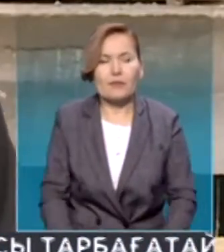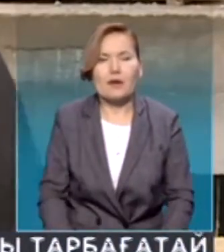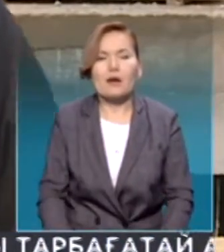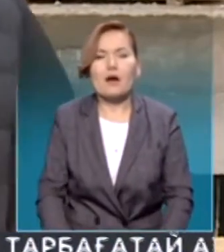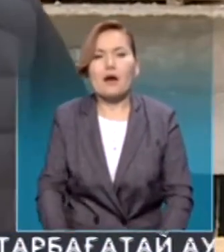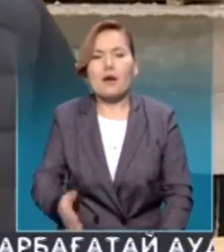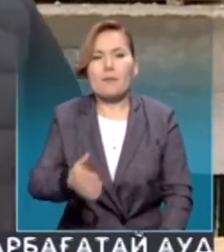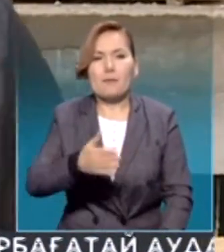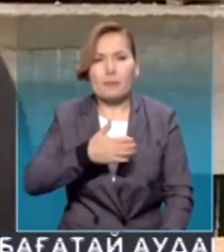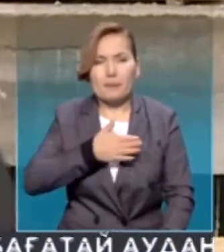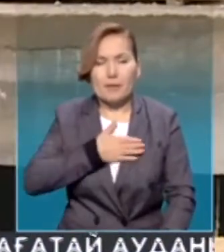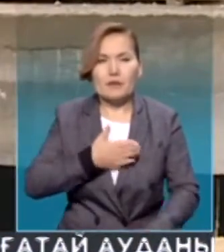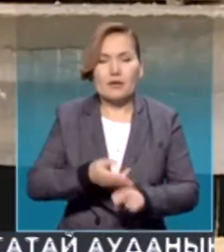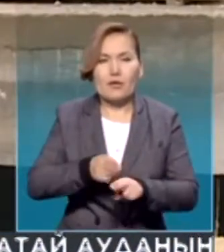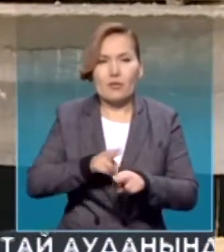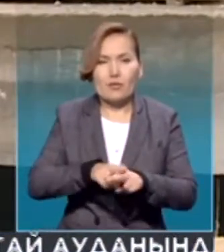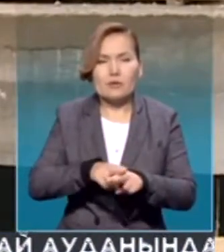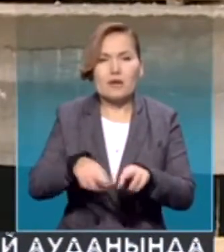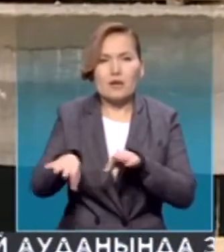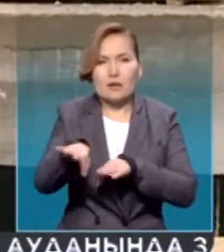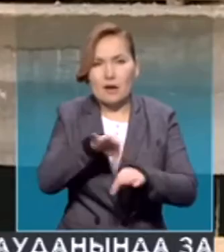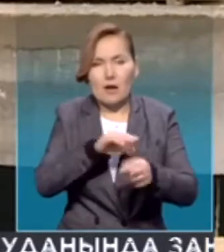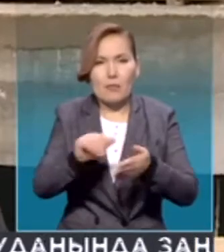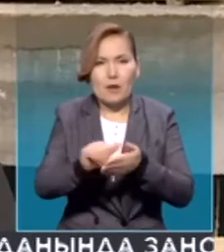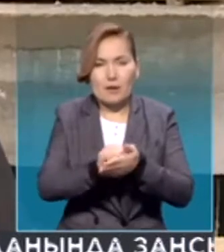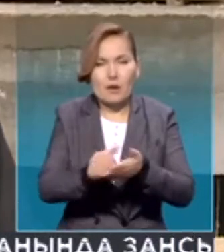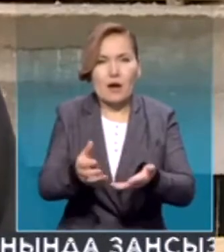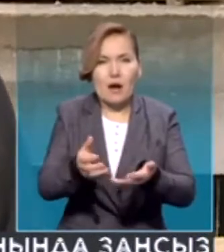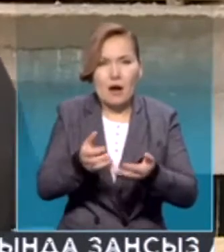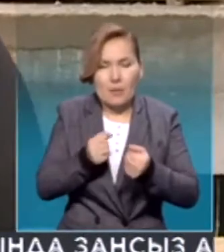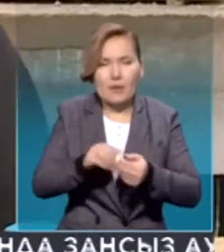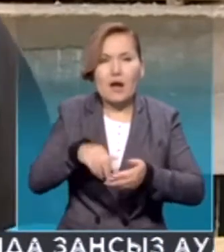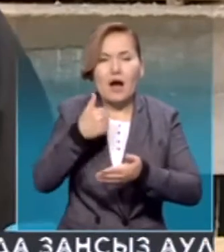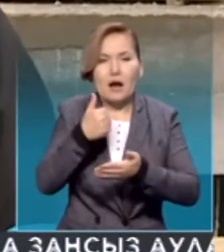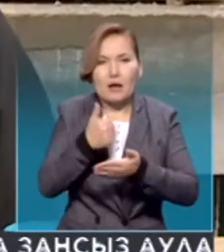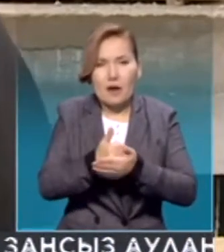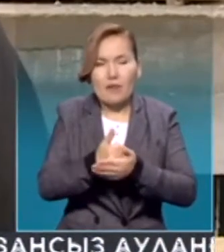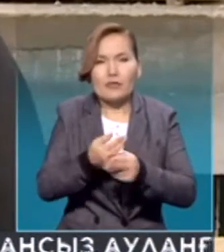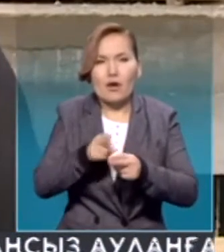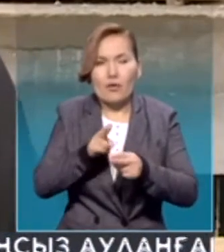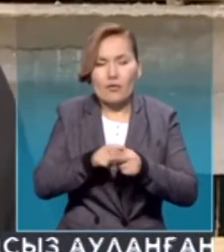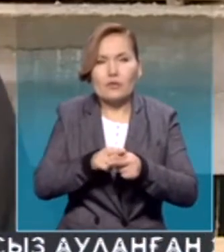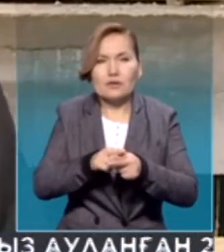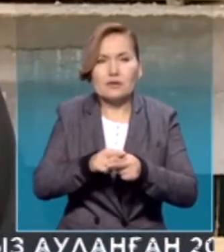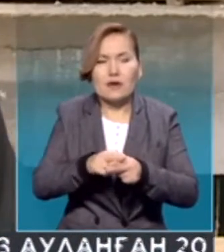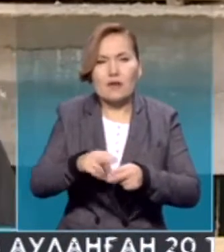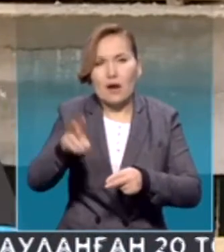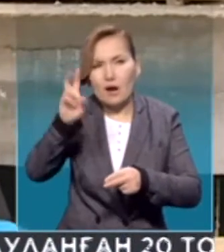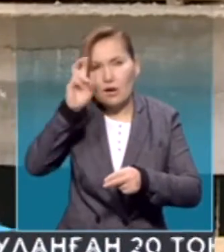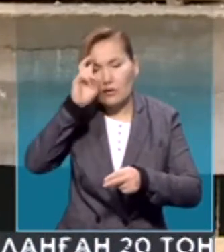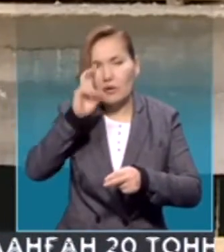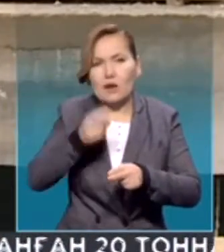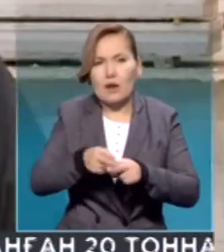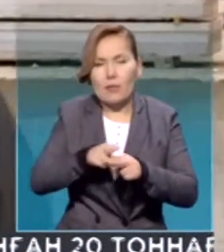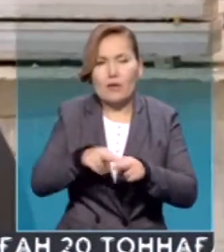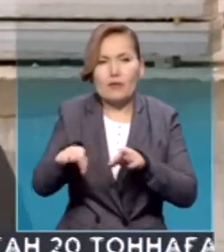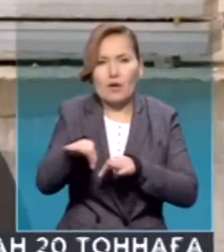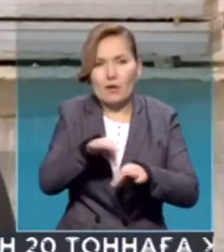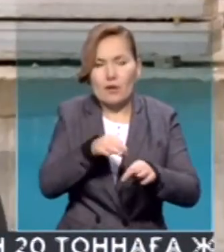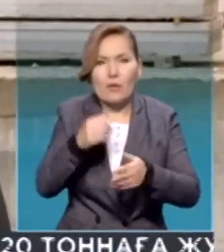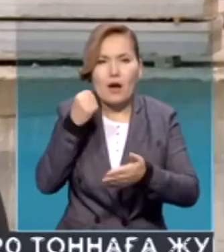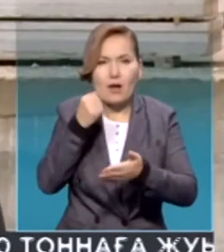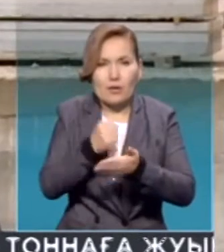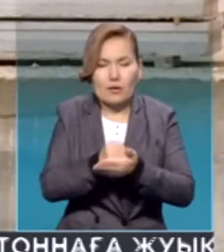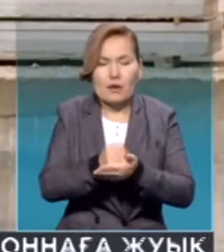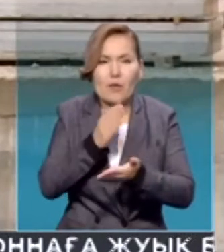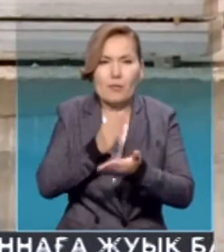архитектурный проектировочный задание дейт, сону алдык. Эскизный проект главный архитектор менен согласованный бар колу гербовый печати менен баарын бар. Причинасын